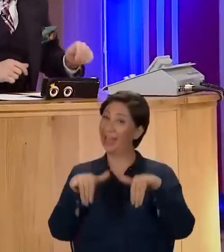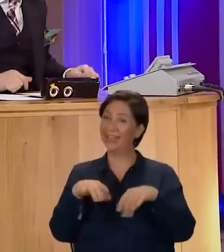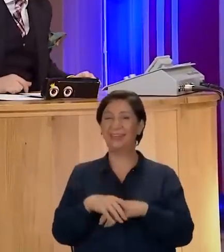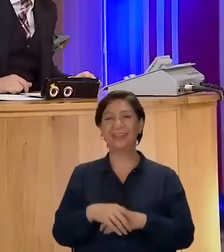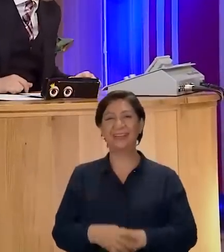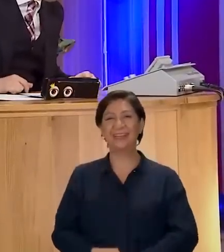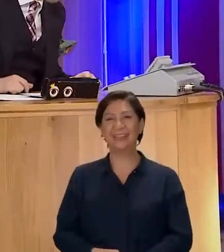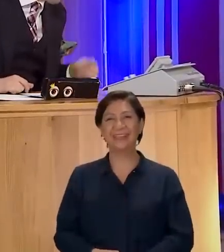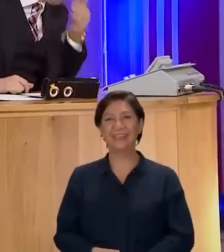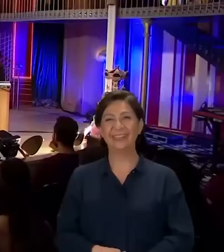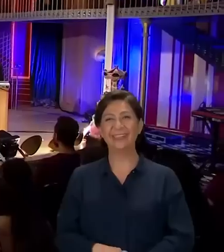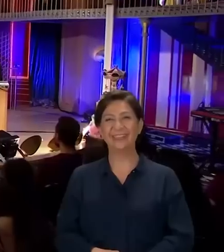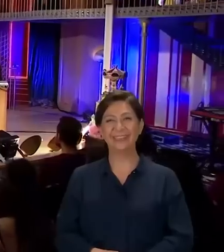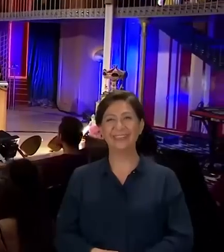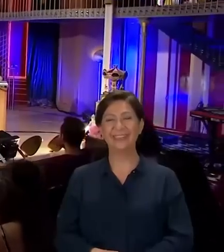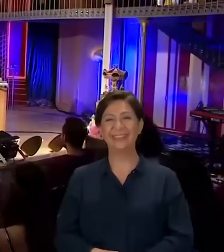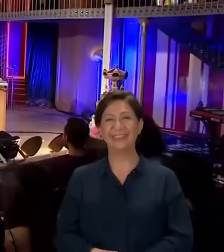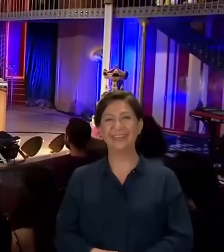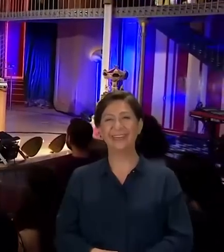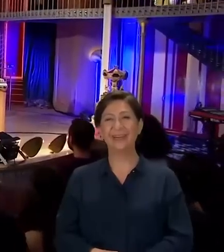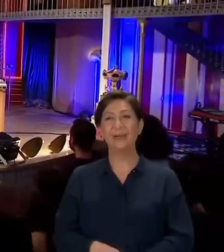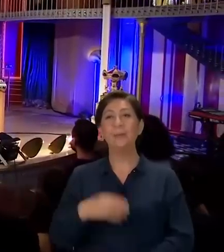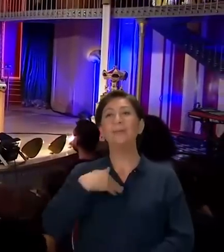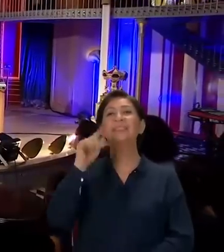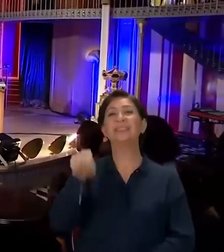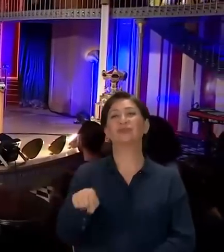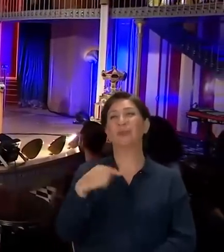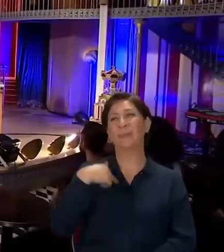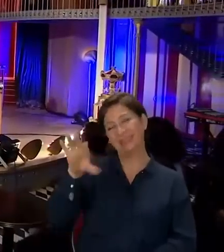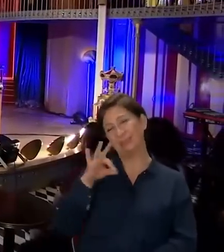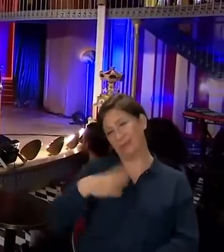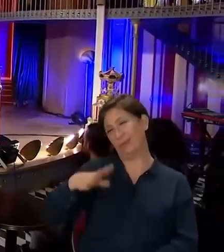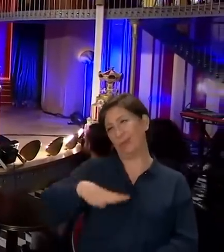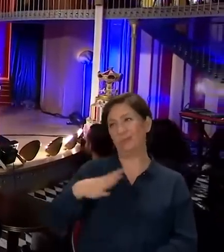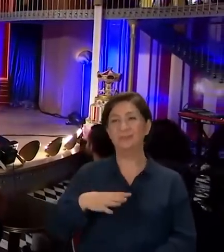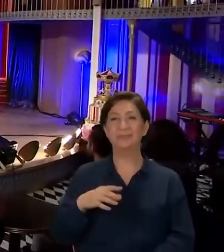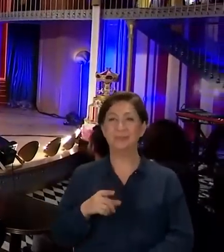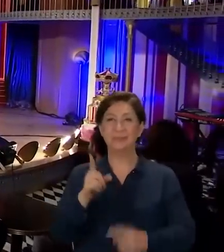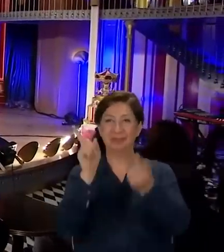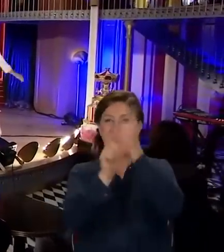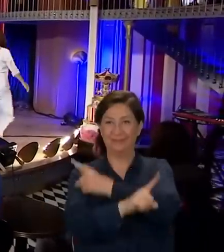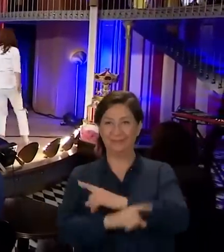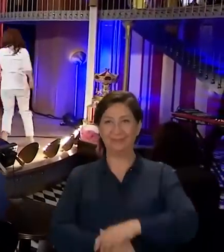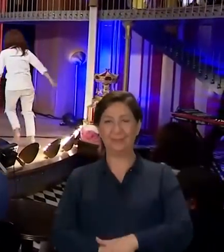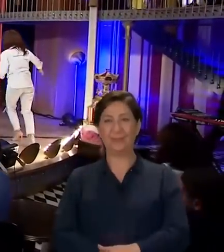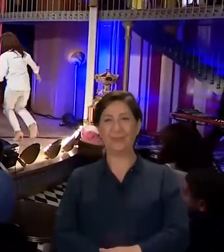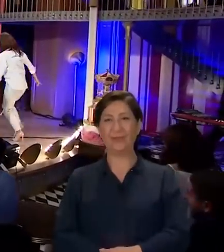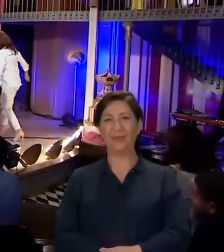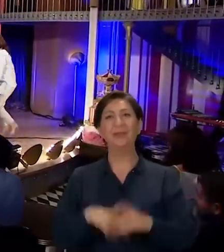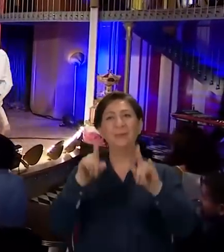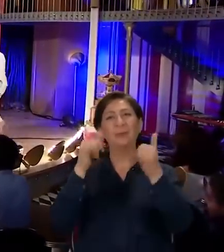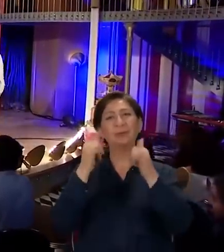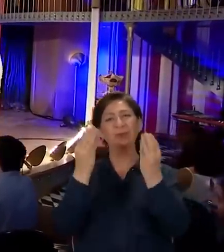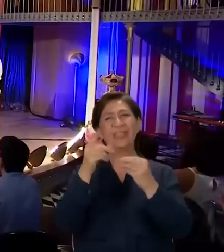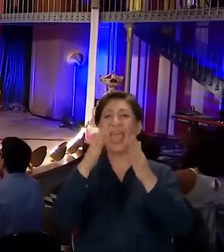Suçlu, ben haklı. Evet. Siz bir şey söyleyin, ben seçeyim. Dur. Peki, ben oturayım, sen oraya gel. Çok güzel bir oyun,